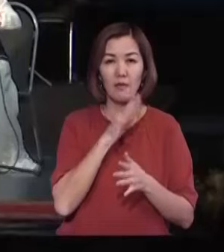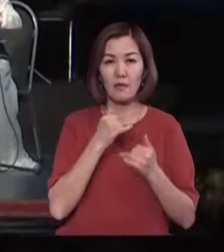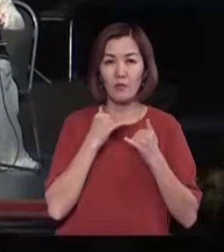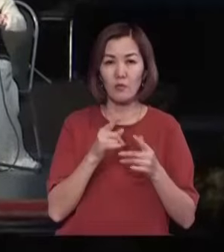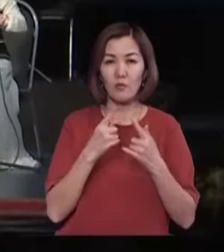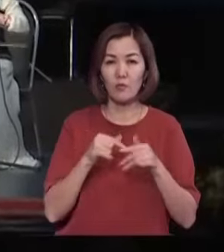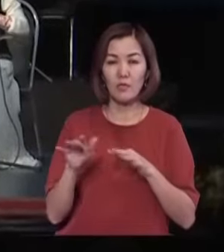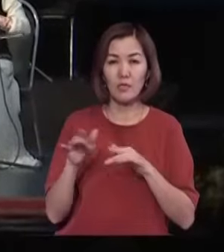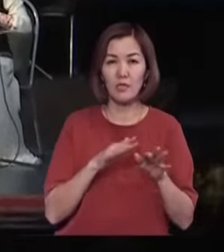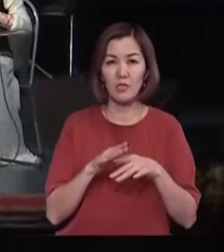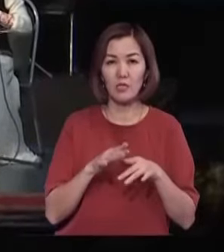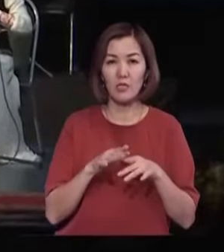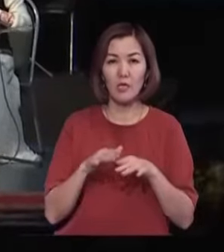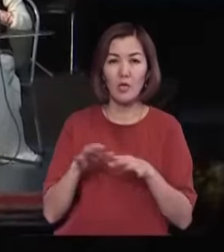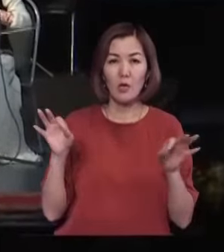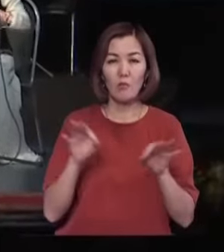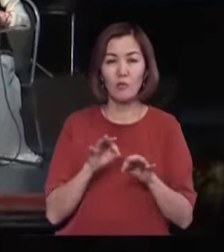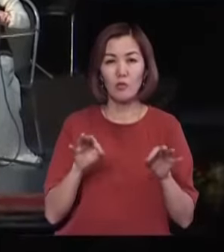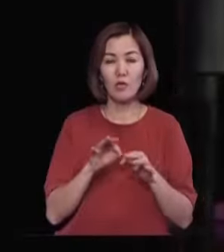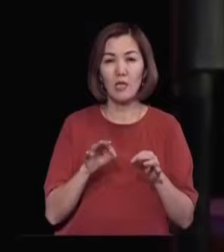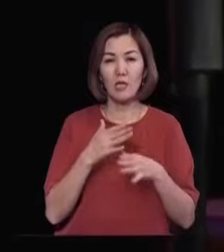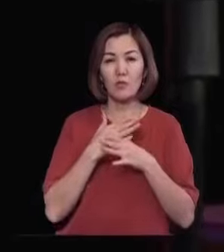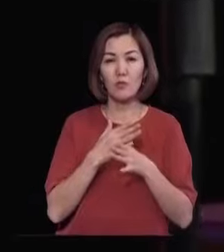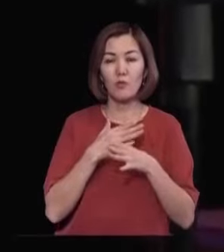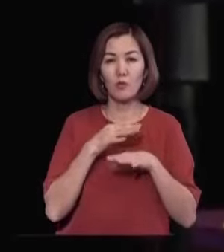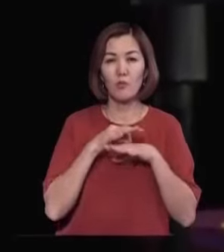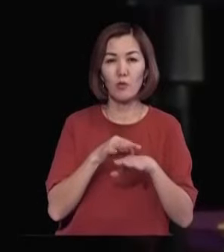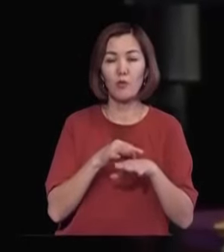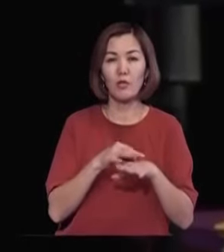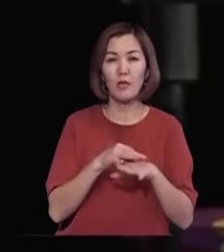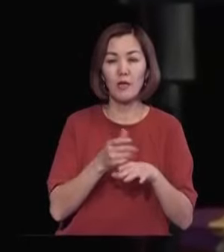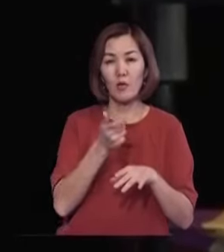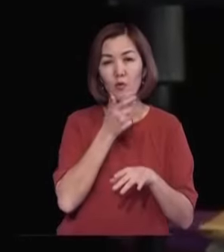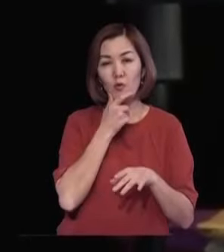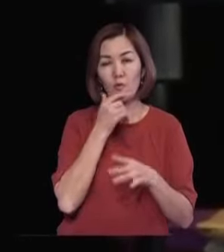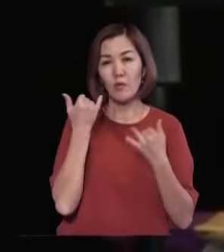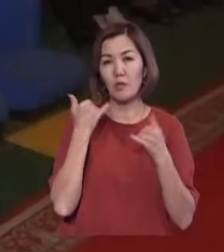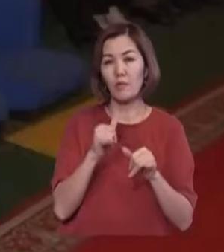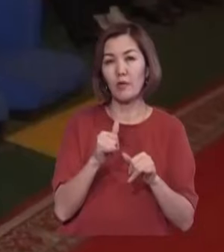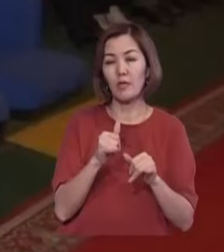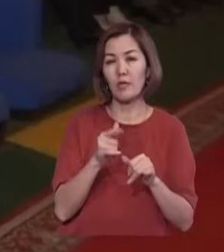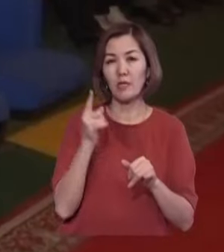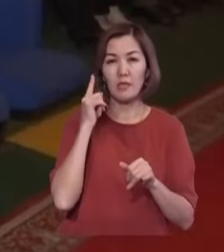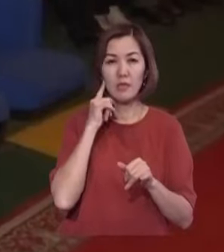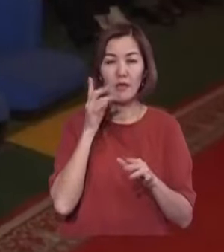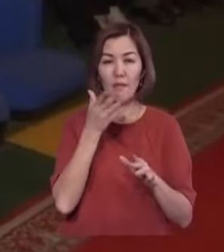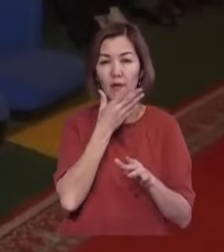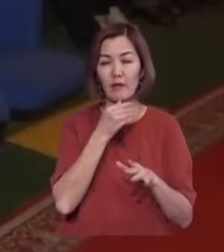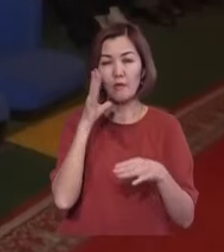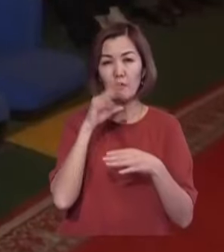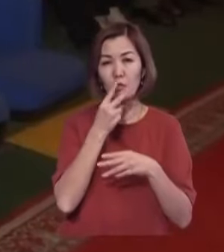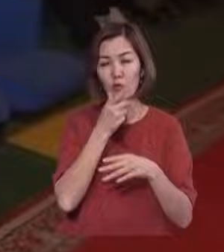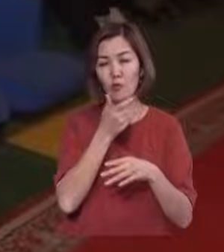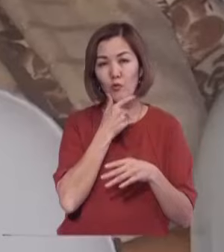кештің ерекшелігі бірыңғай музыкалық аспаптардың сүйемелдеуімен өтті. Көрермендер сүйсіне тыңдап, әдемі кештің куәсі болды. Айта кетейік,